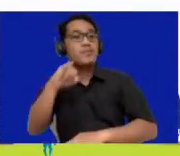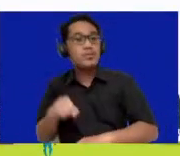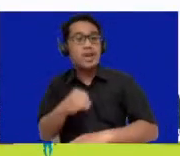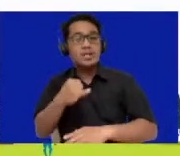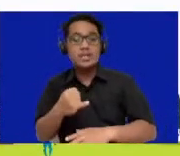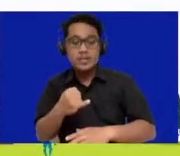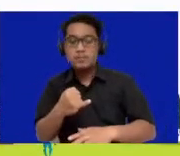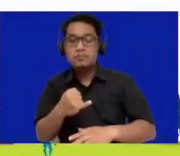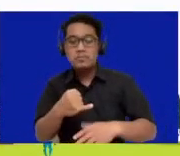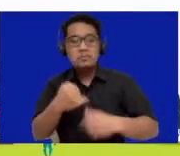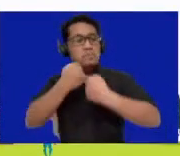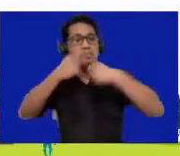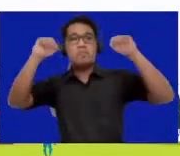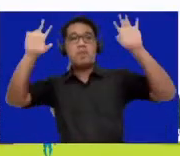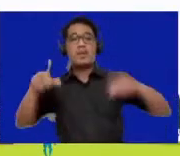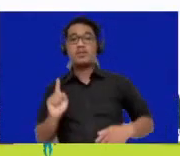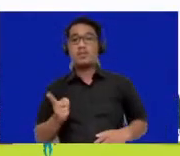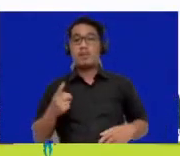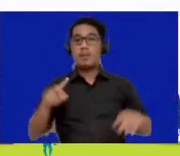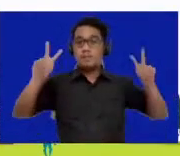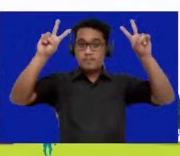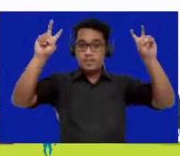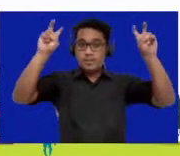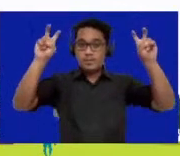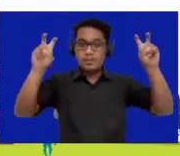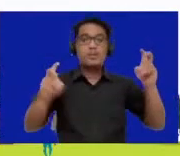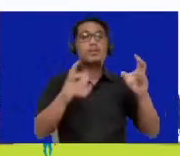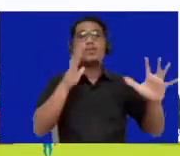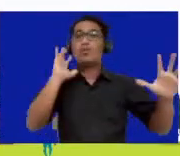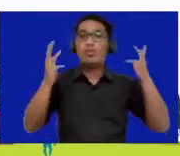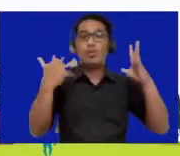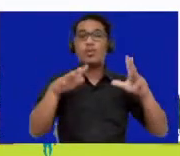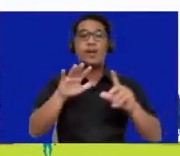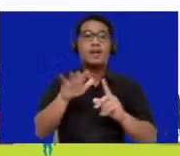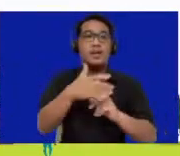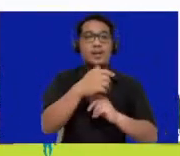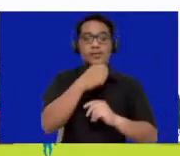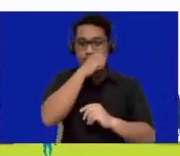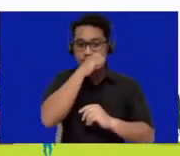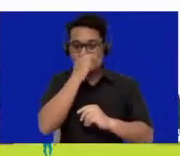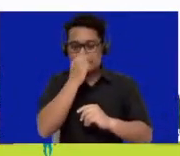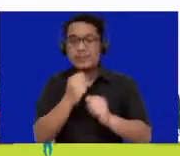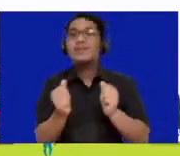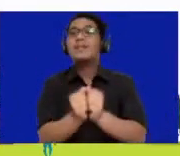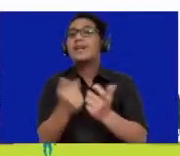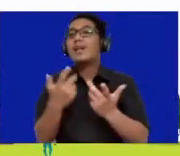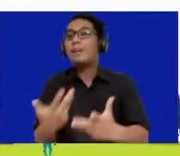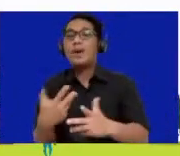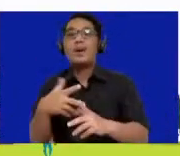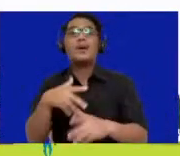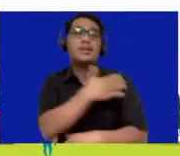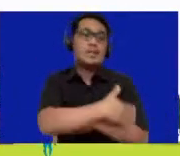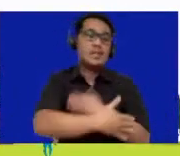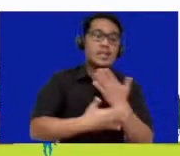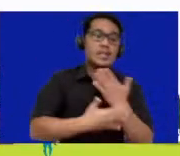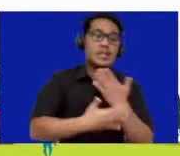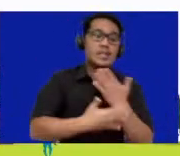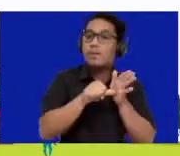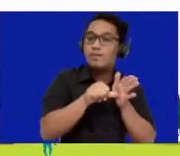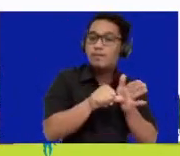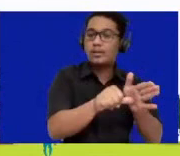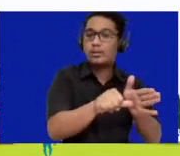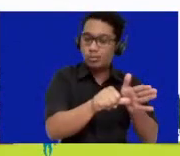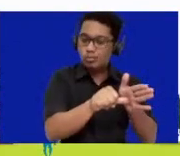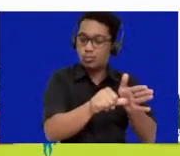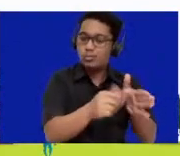rubah statusnya menjadi kawasan hutan lindung melalui negara hadir menciptakan kawasan ekosistem esensial.